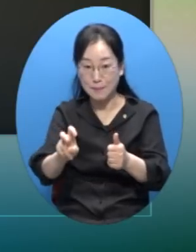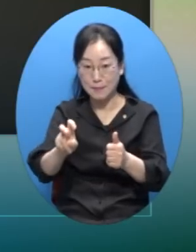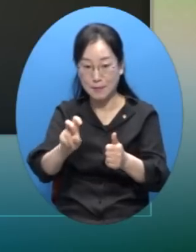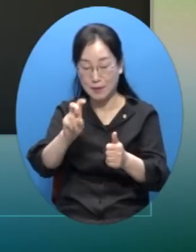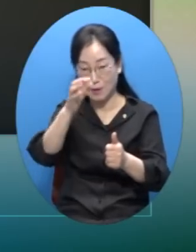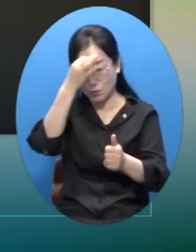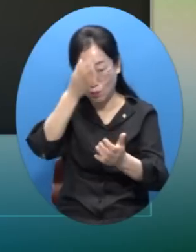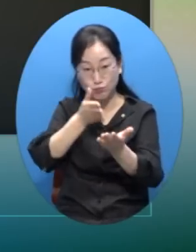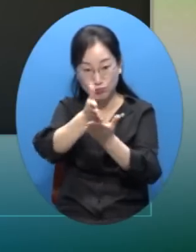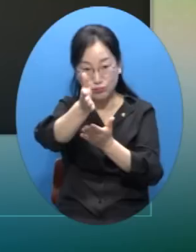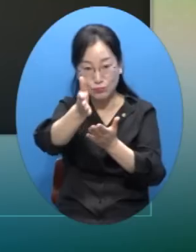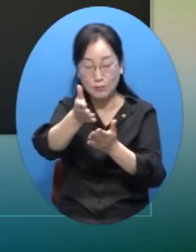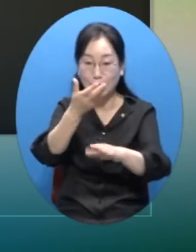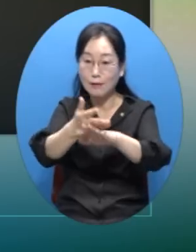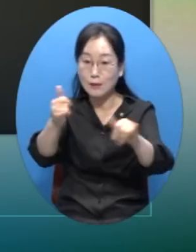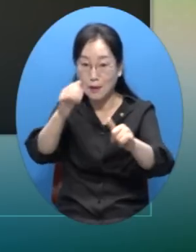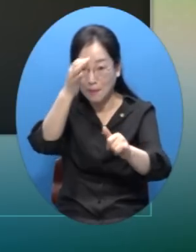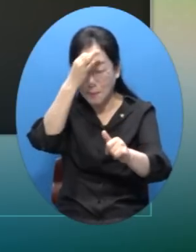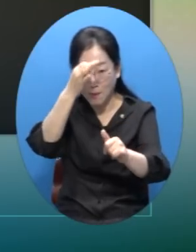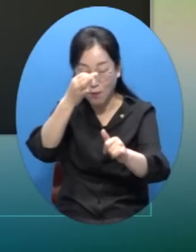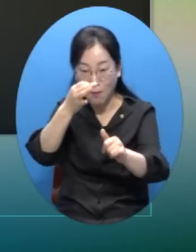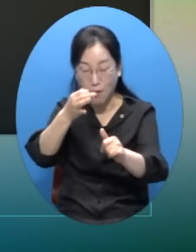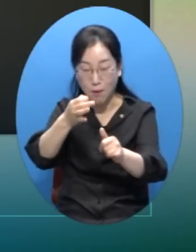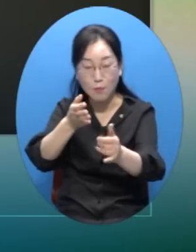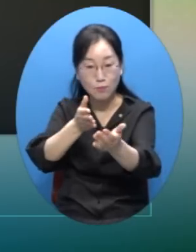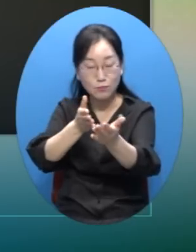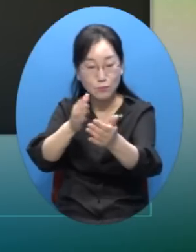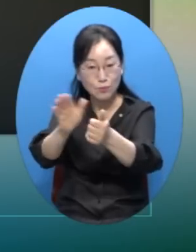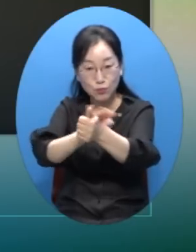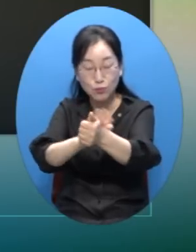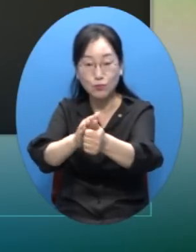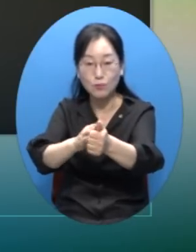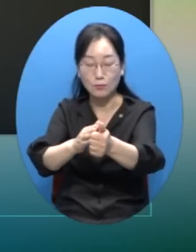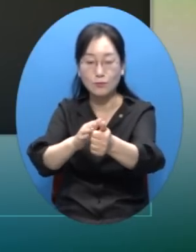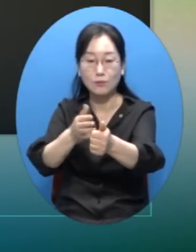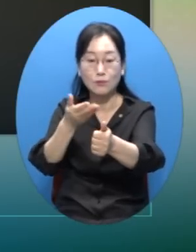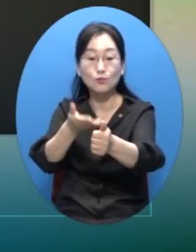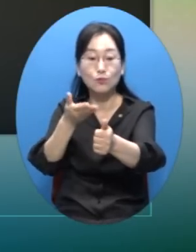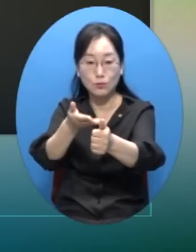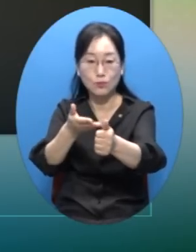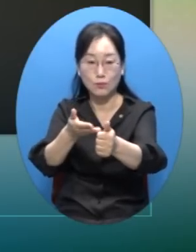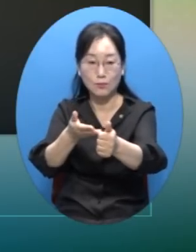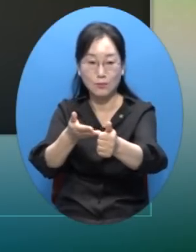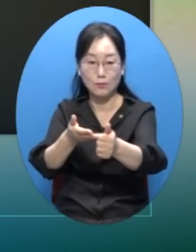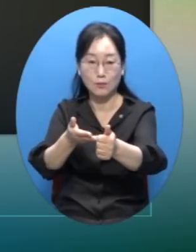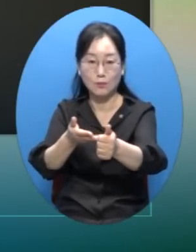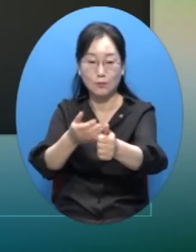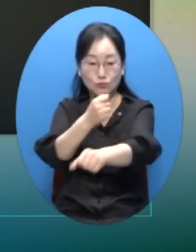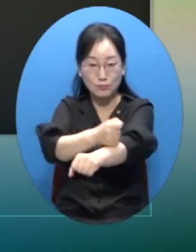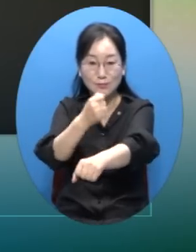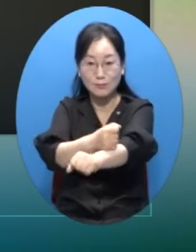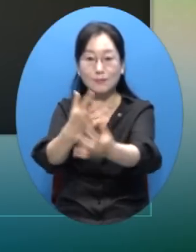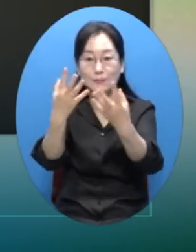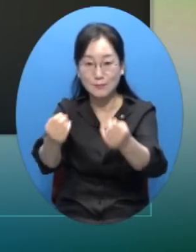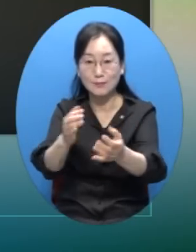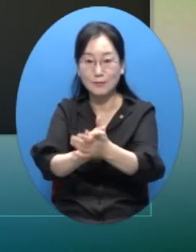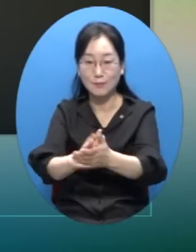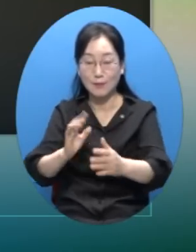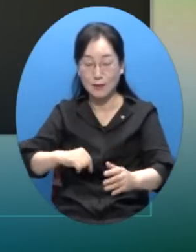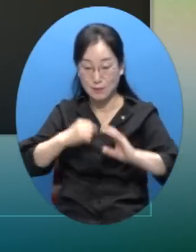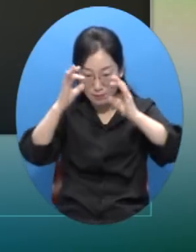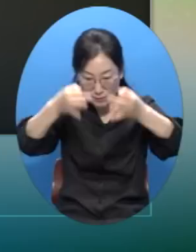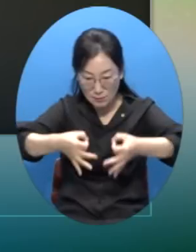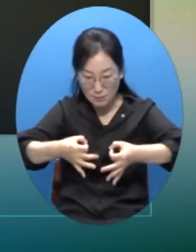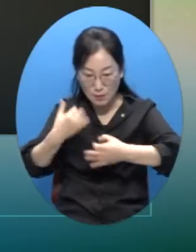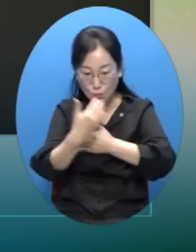환자를 고쳤는데 본인이 너무나 암 환자 고친 일에 헌신하시다가 자기 건강을